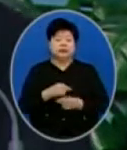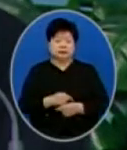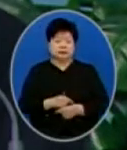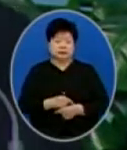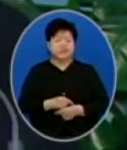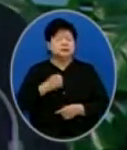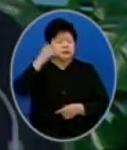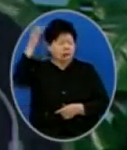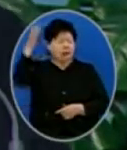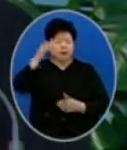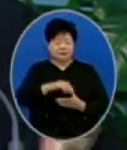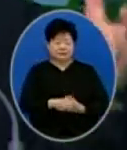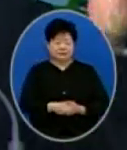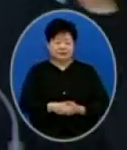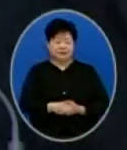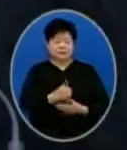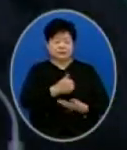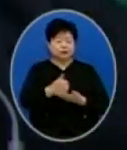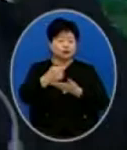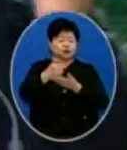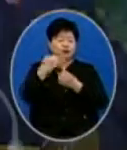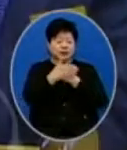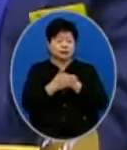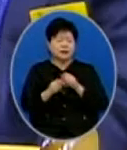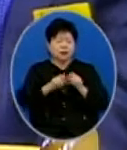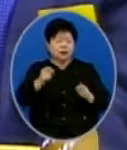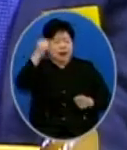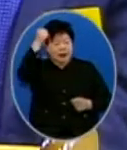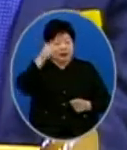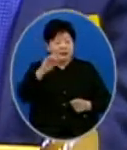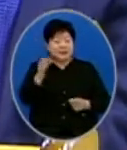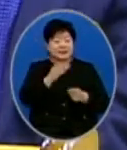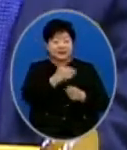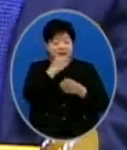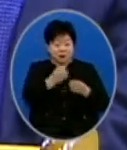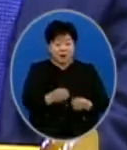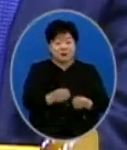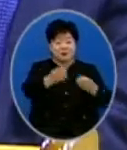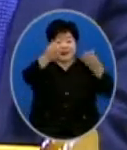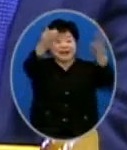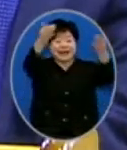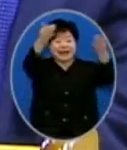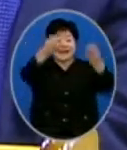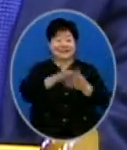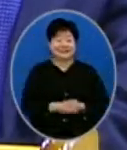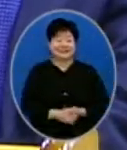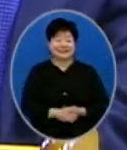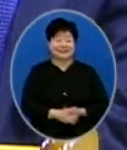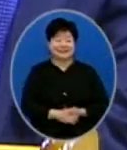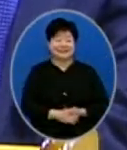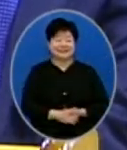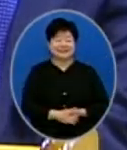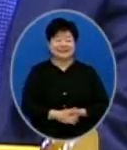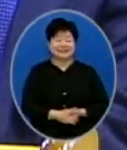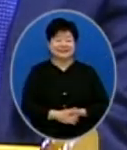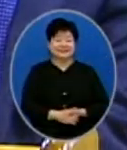섭섭하면 잊어버리고 주님의 은혜는 오래오래 기억하는 사람 되시기를 주님의 이름으로 축원합니다